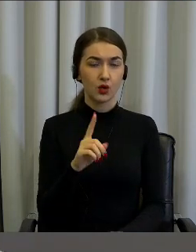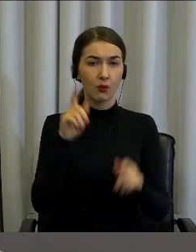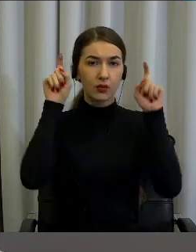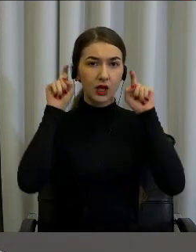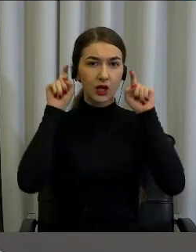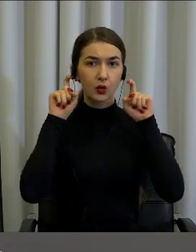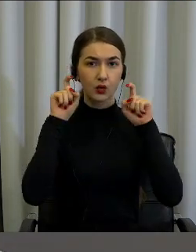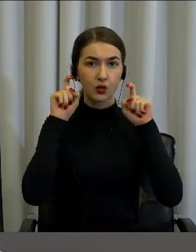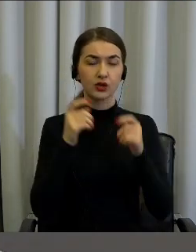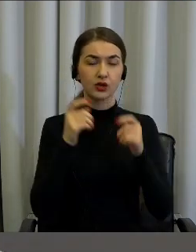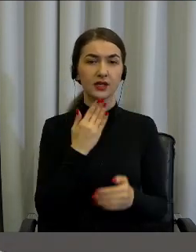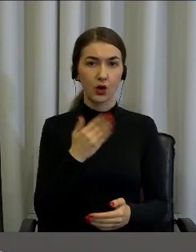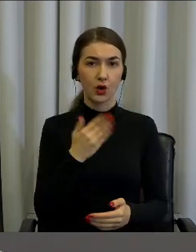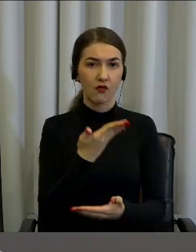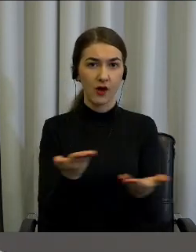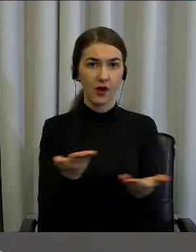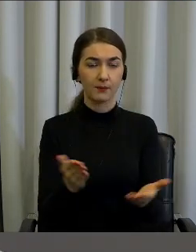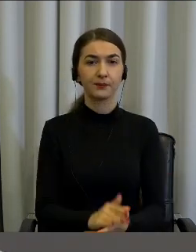дякуємо